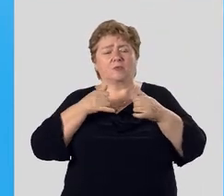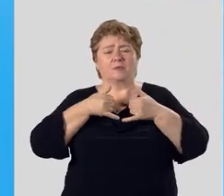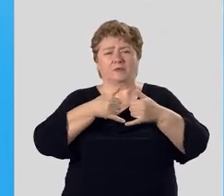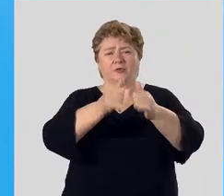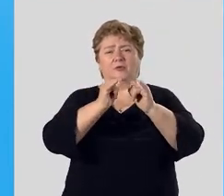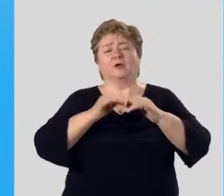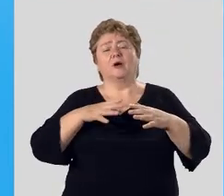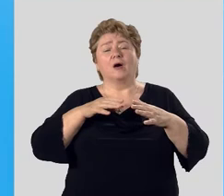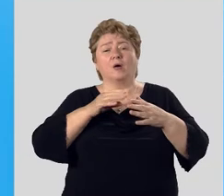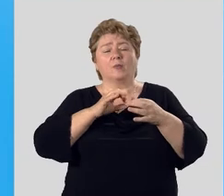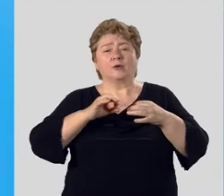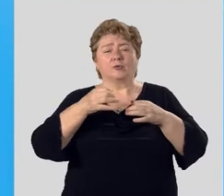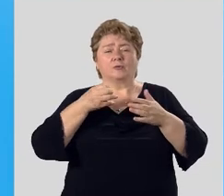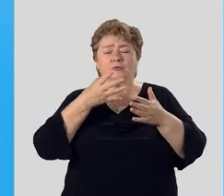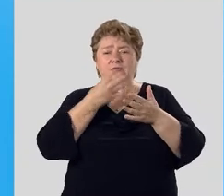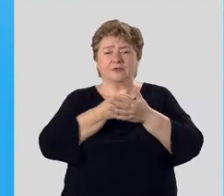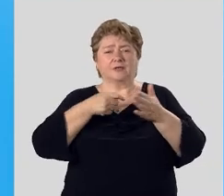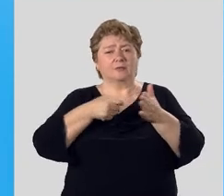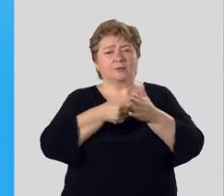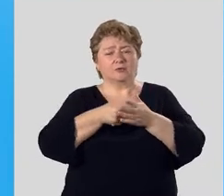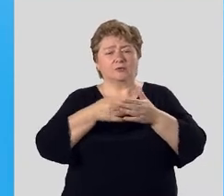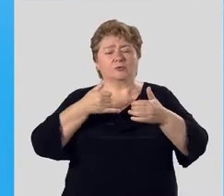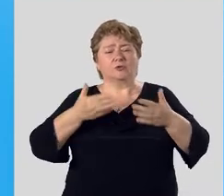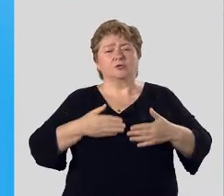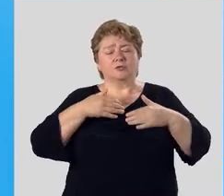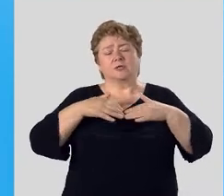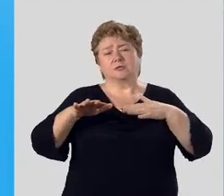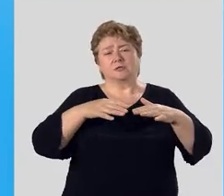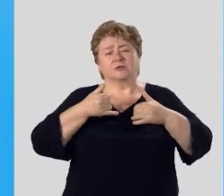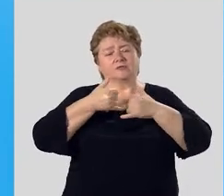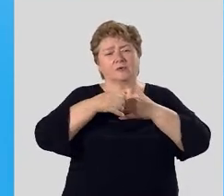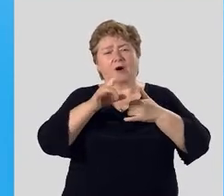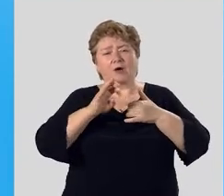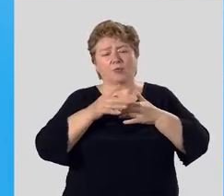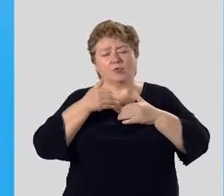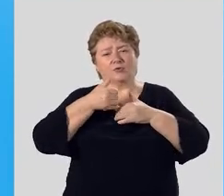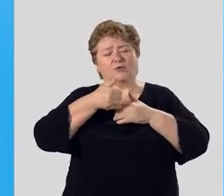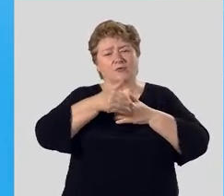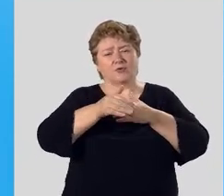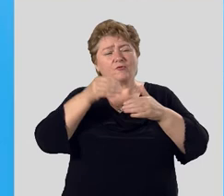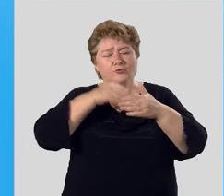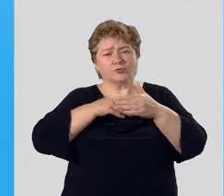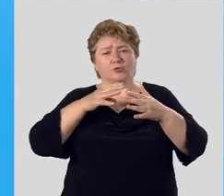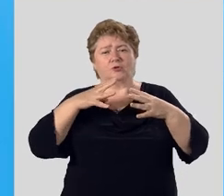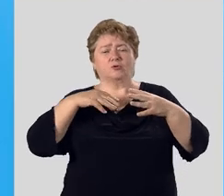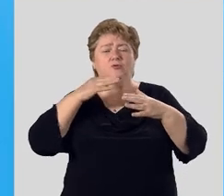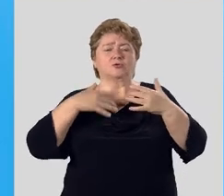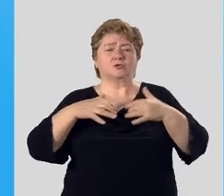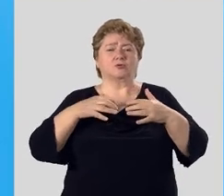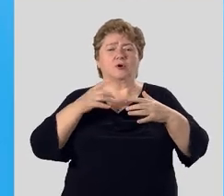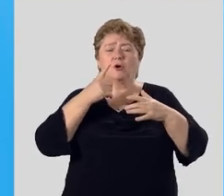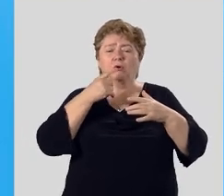протоков. Продукты своей жизнедеятельности, гормоны, они выделяют во внутреннюю среду организма –